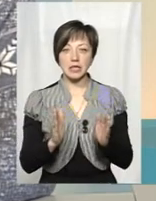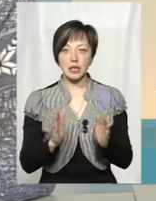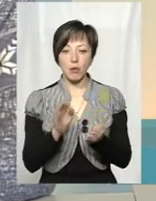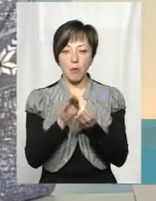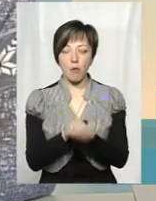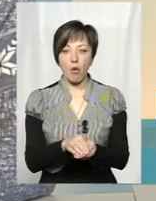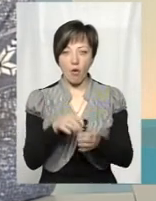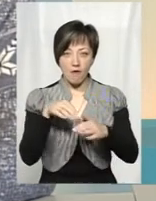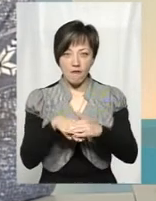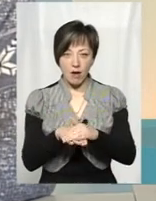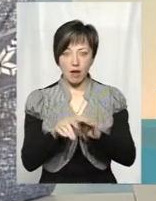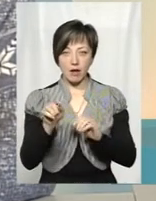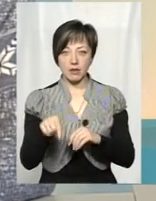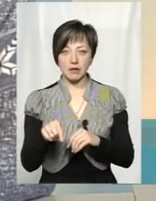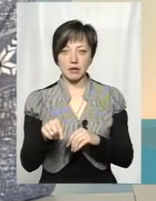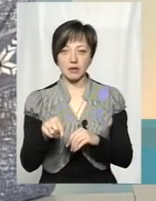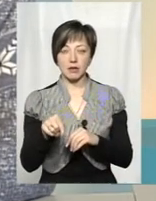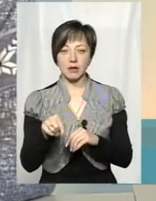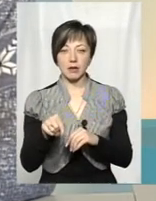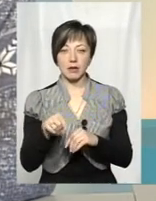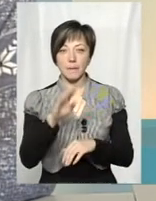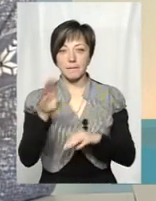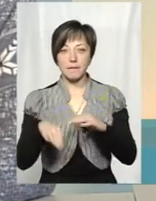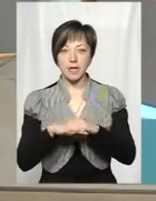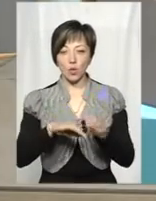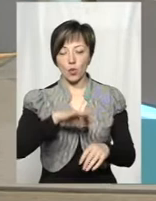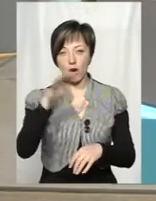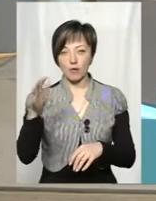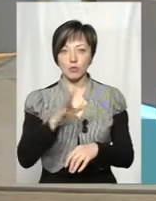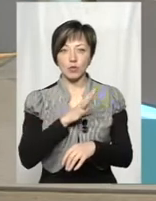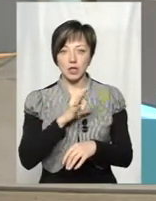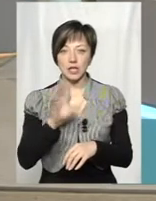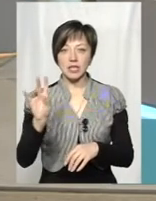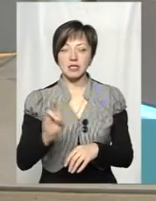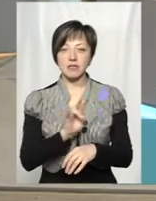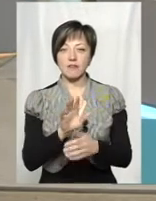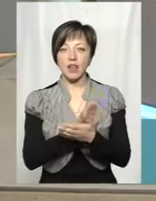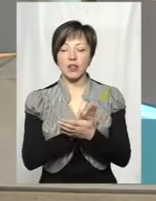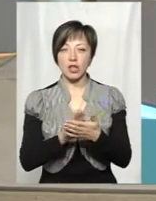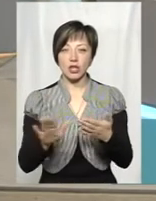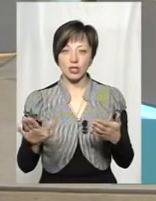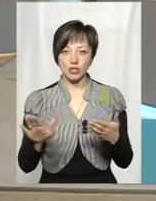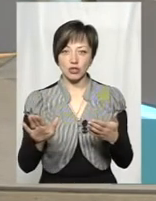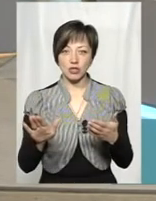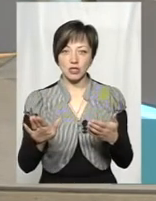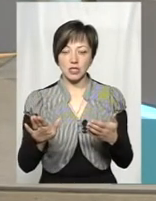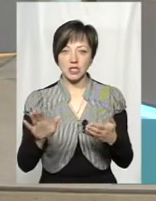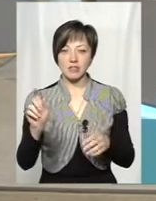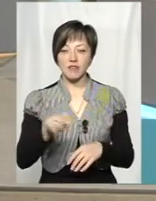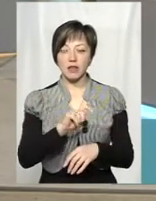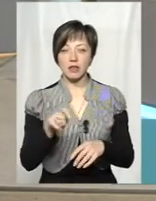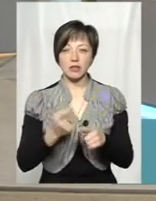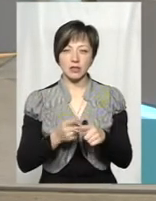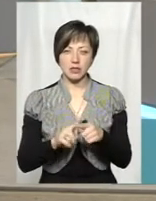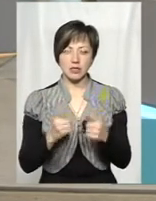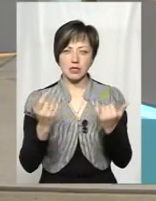поховання, скажімо, під курганом, а були і святилища під курганом. І от